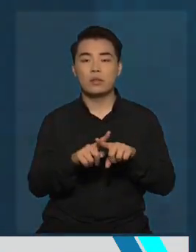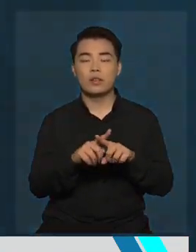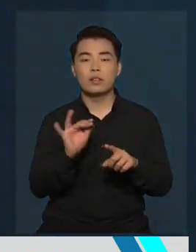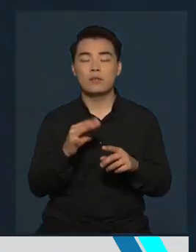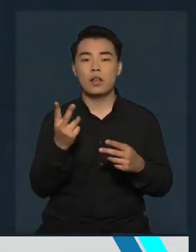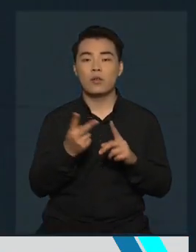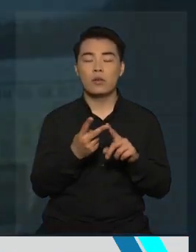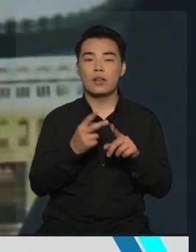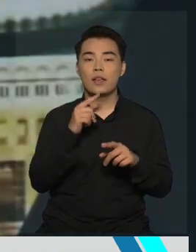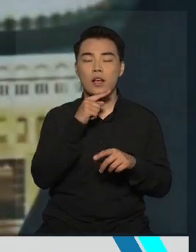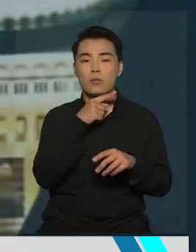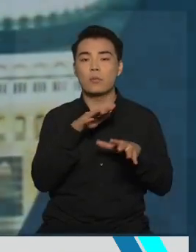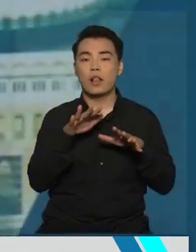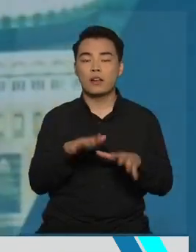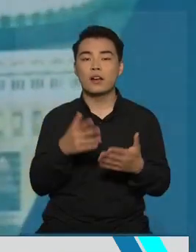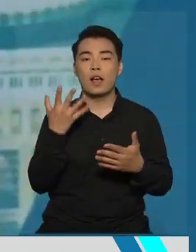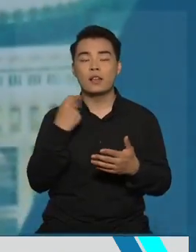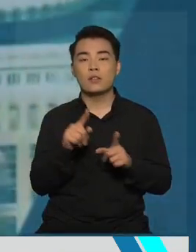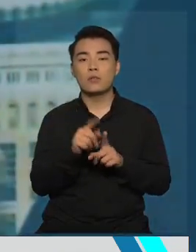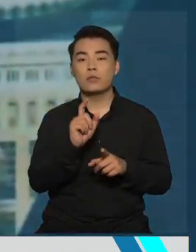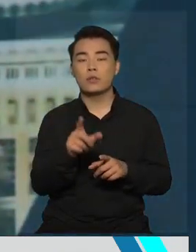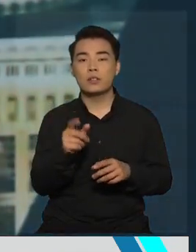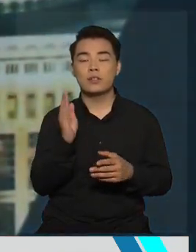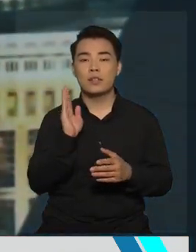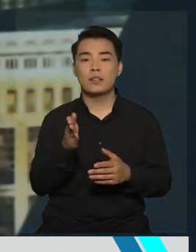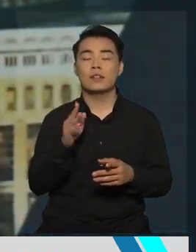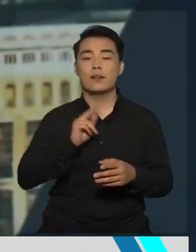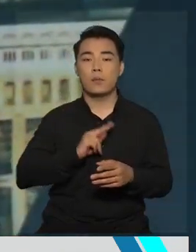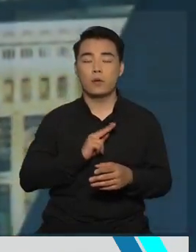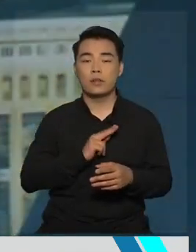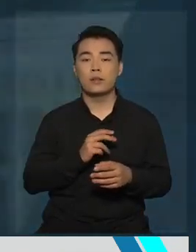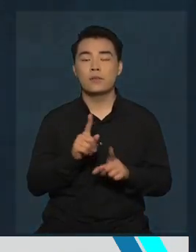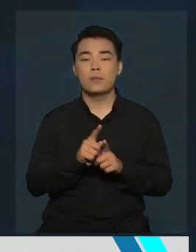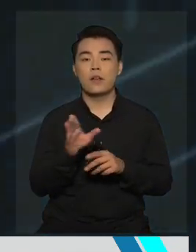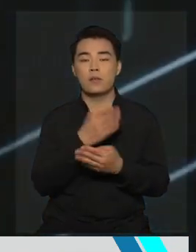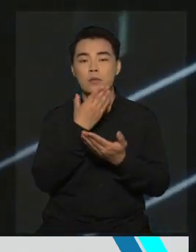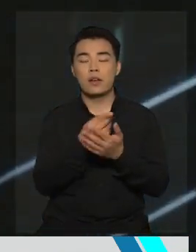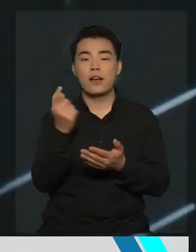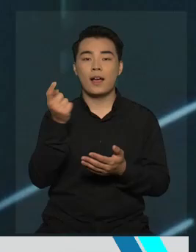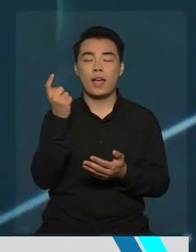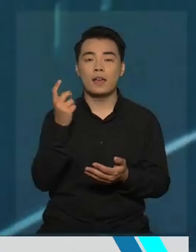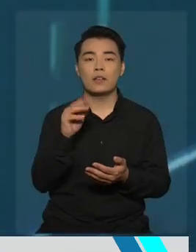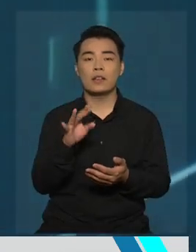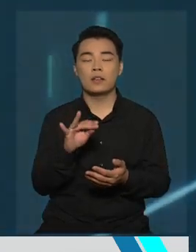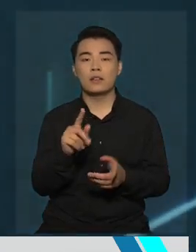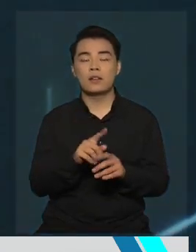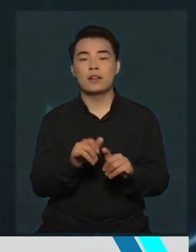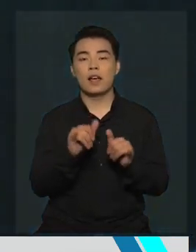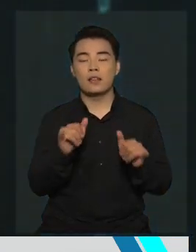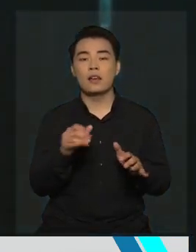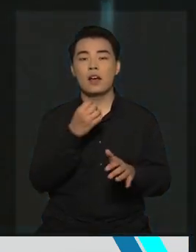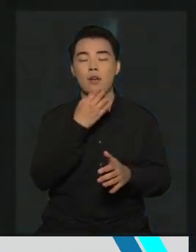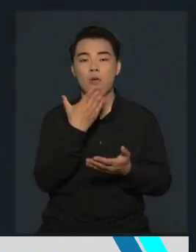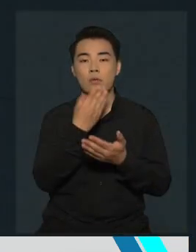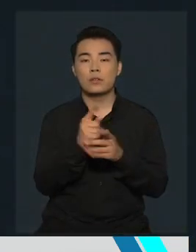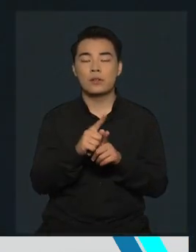экономическое положение, то есть тогда, когда у людей есть работа, то есть есть образующее хозяйство или есть, значит, развитые хорошо